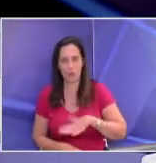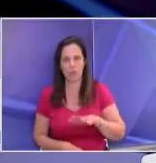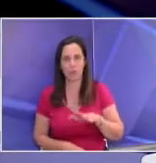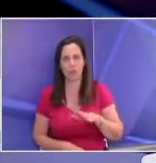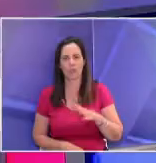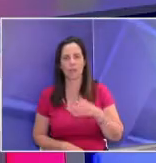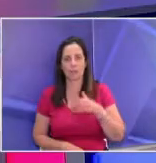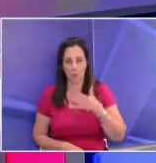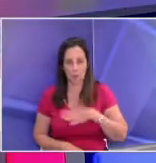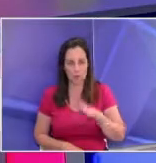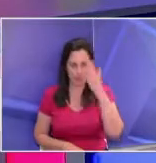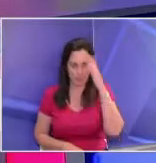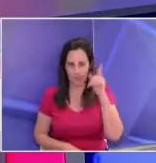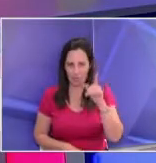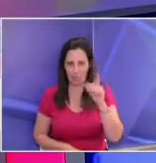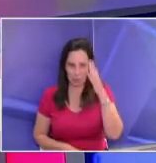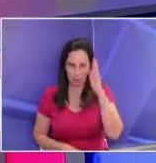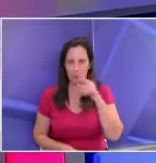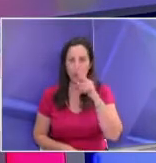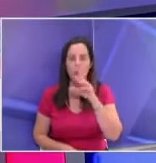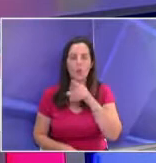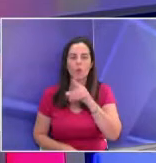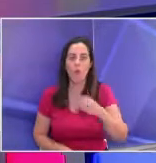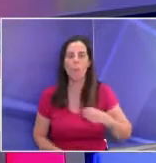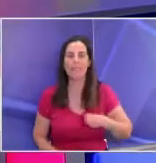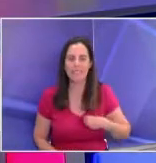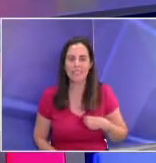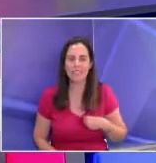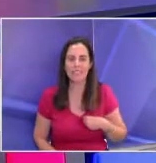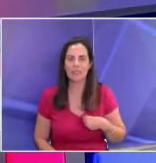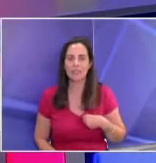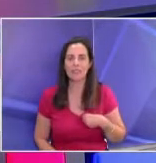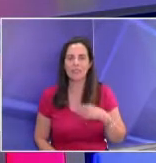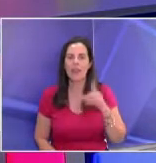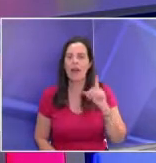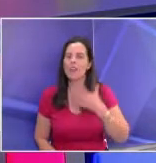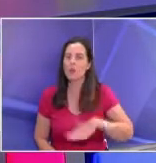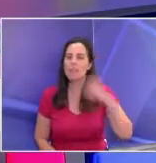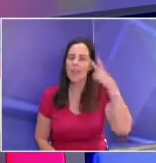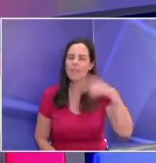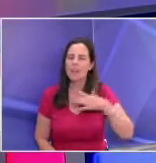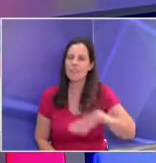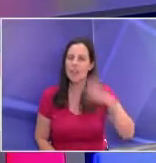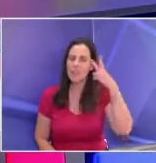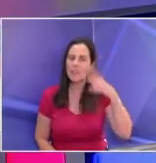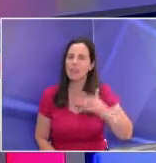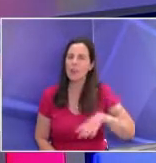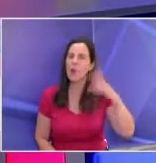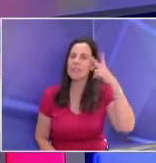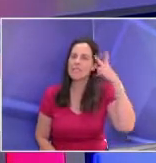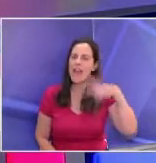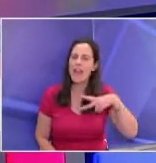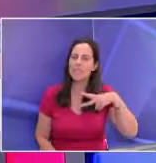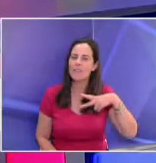להגיד, דרור, אני מכיר אותו באופן אישי, דרור הוא הומניסט מדרגה ראשונה. אני רוצה רגע אבל להבין, אבל אני רוצה רגע, לא, אבל אני רוצה להבין אם